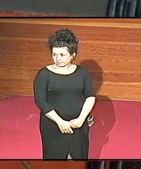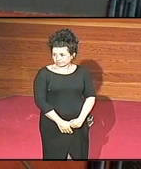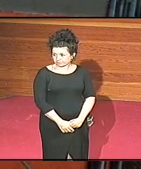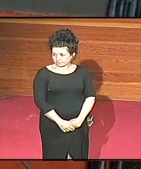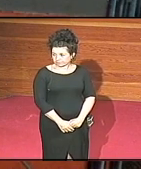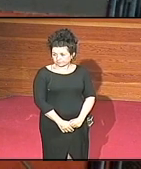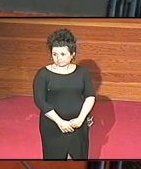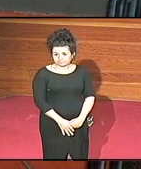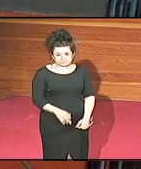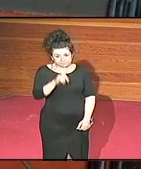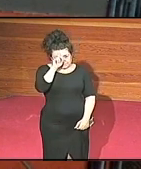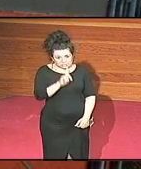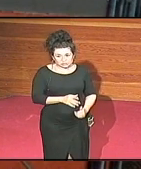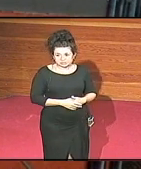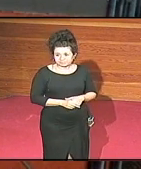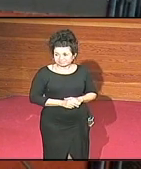Bazakit.